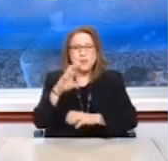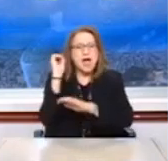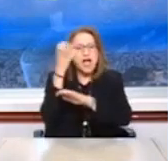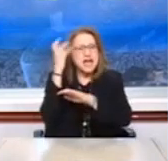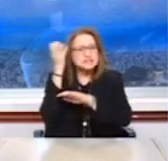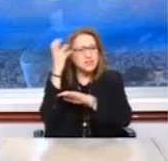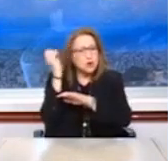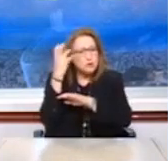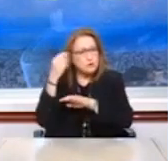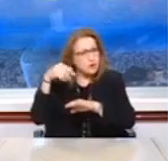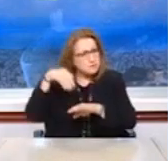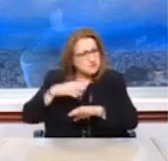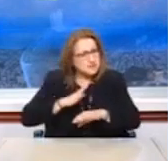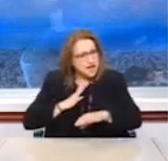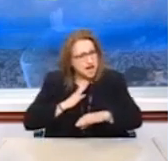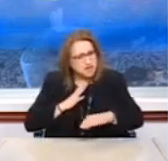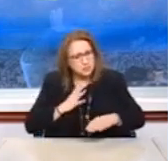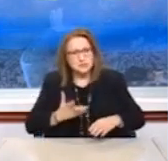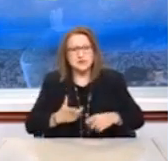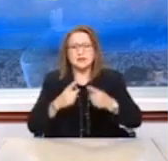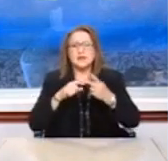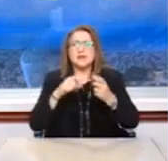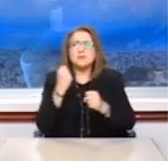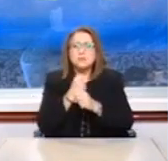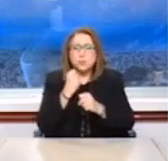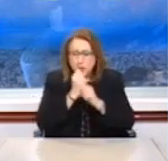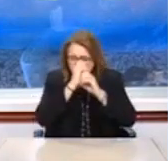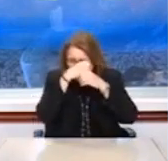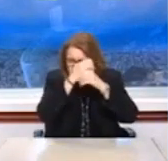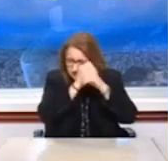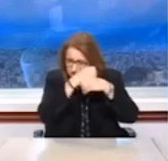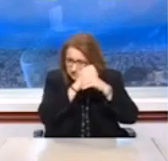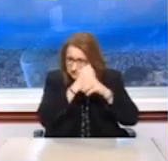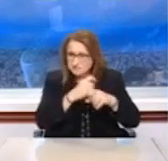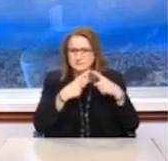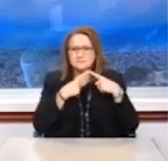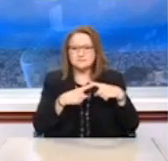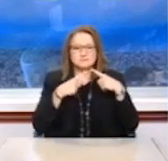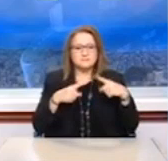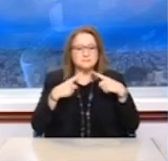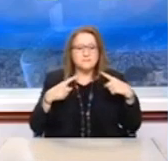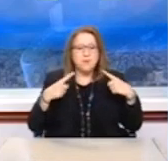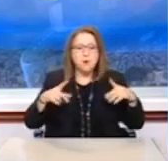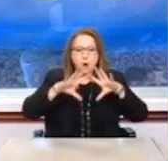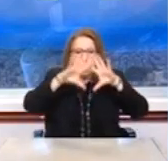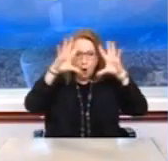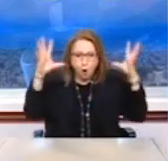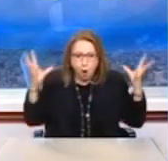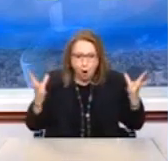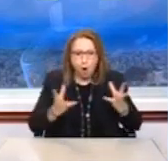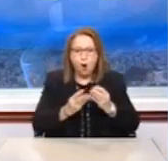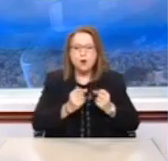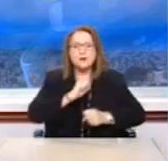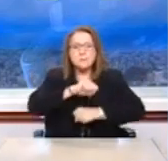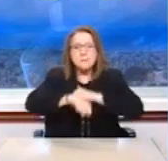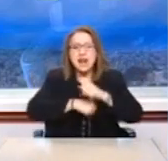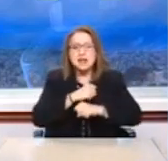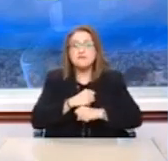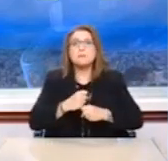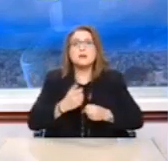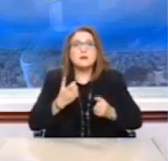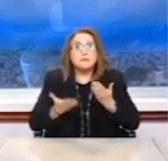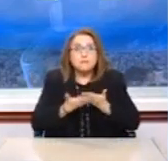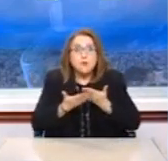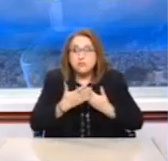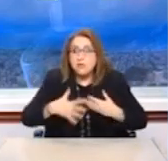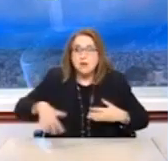ασθενοφόρων, τους ανθρώπους που εργάζονται στα εργαστήρια, όλους όσους συνεισφέρουν στη δημόσια υγεία και